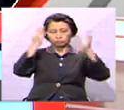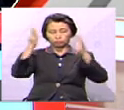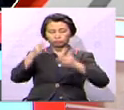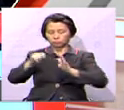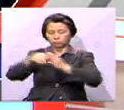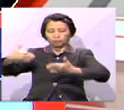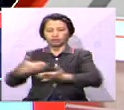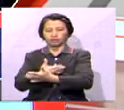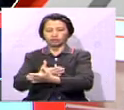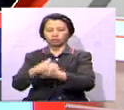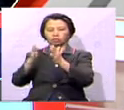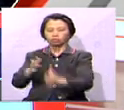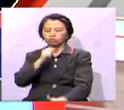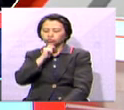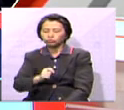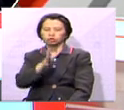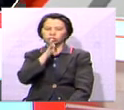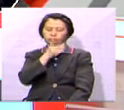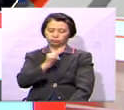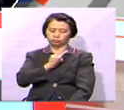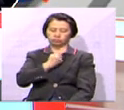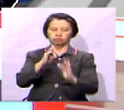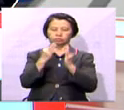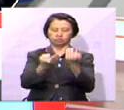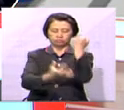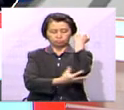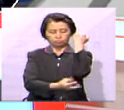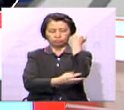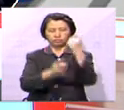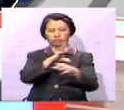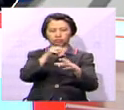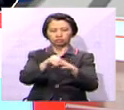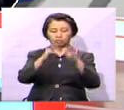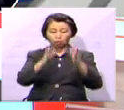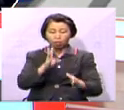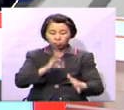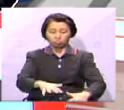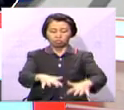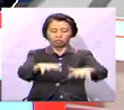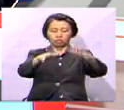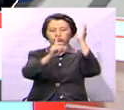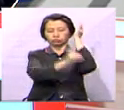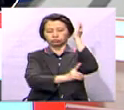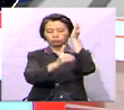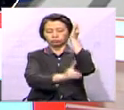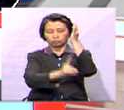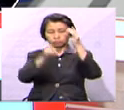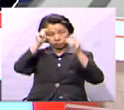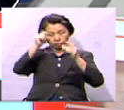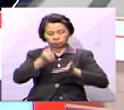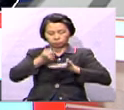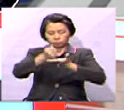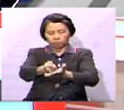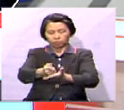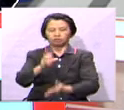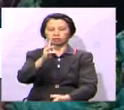terbaru, golongan warga emas, ibu tunggal dan keluarga miskin termasuk penduduk terjejas banjir di Dungun Terengganu dibantu. Kira-kira